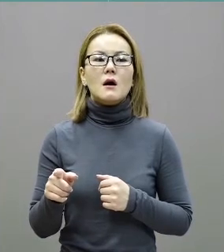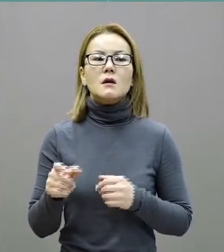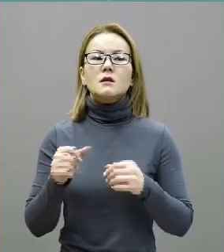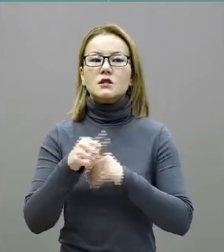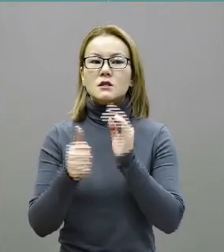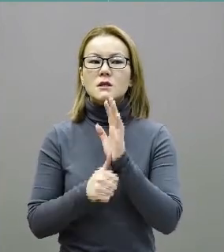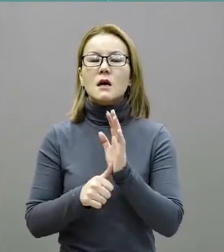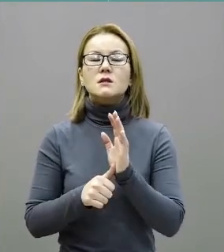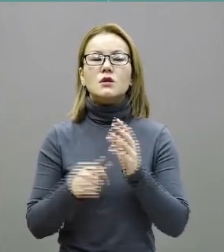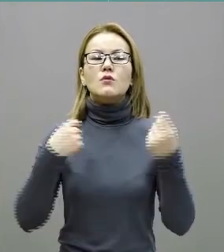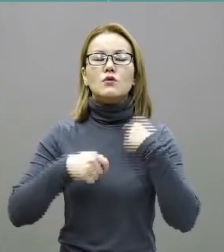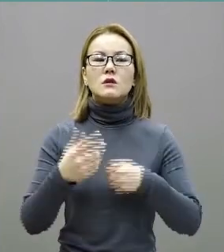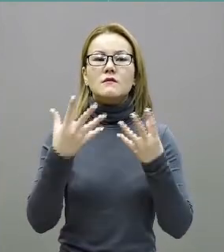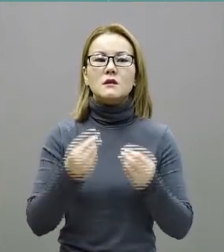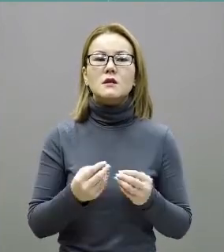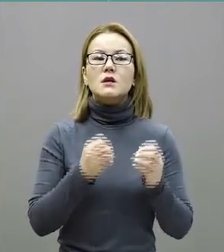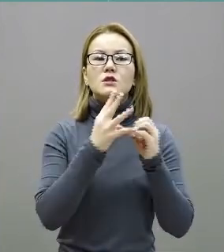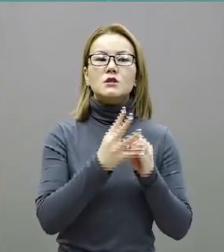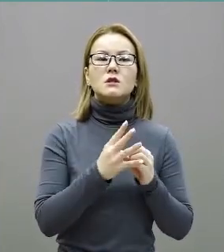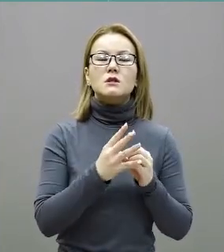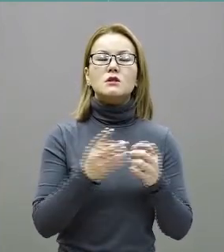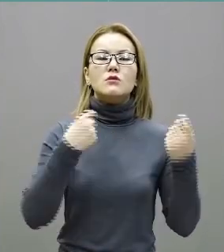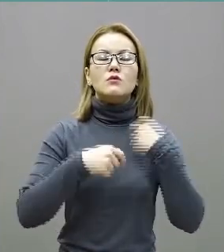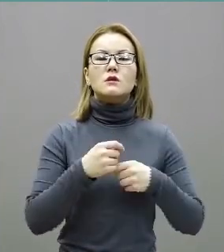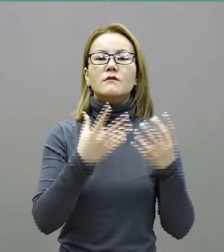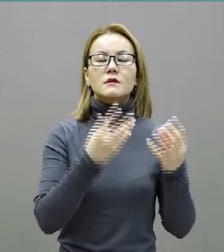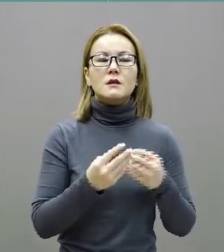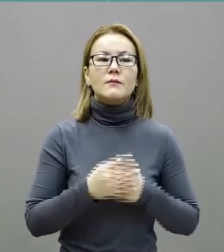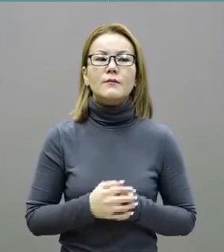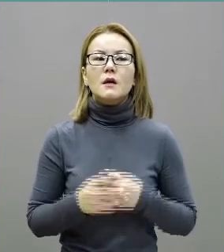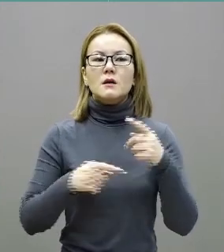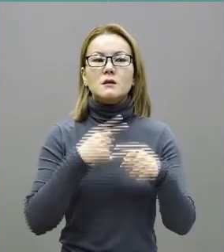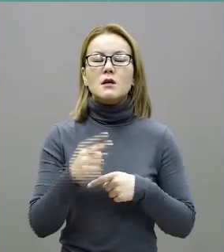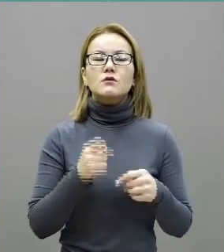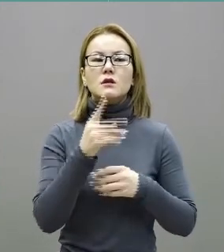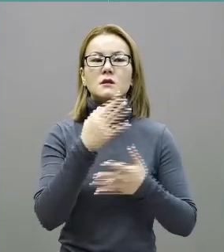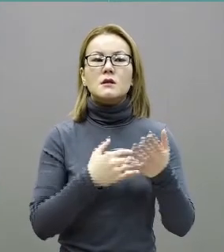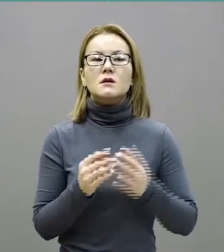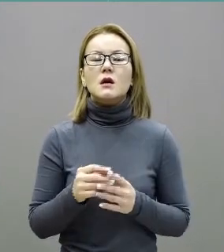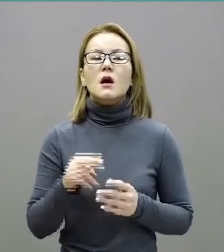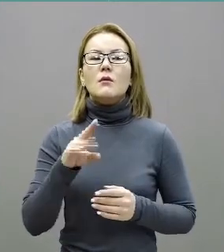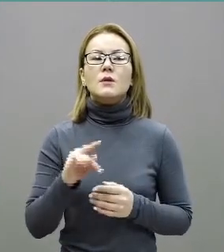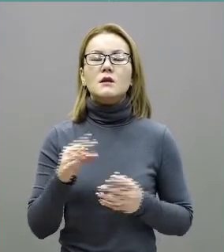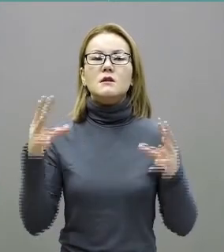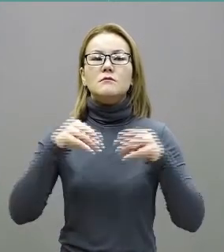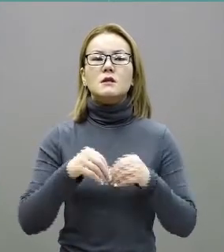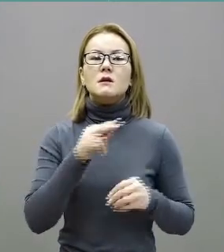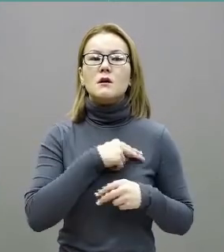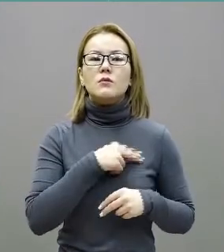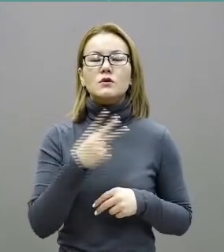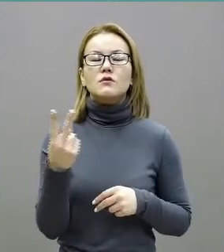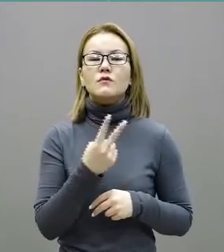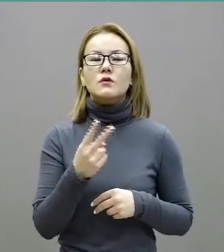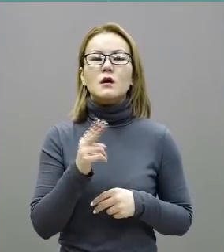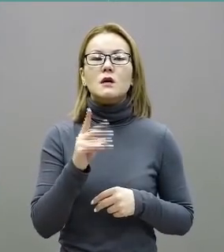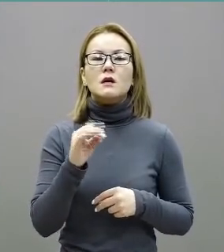ответ 16 курток день 14 курток день следующая задача при совместной работе двух кранов